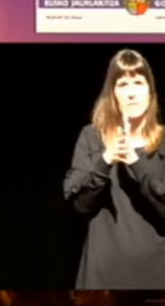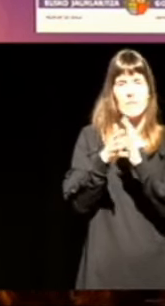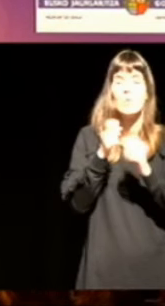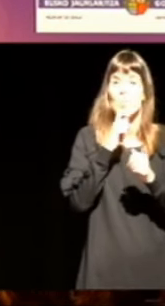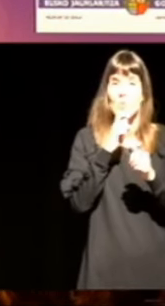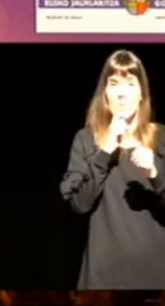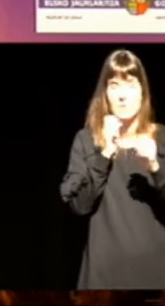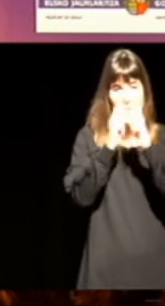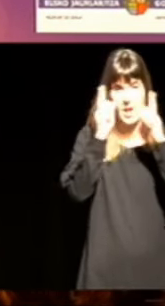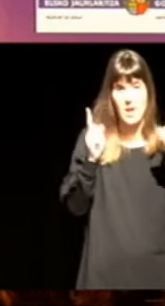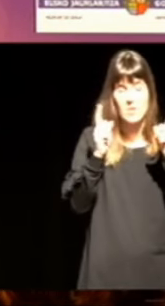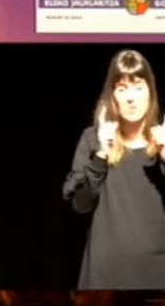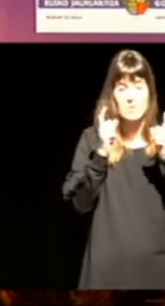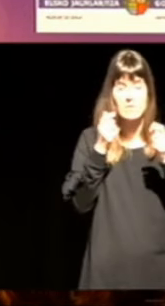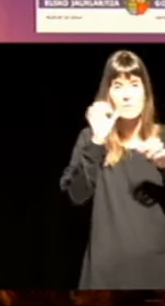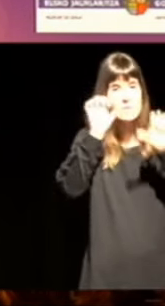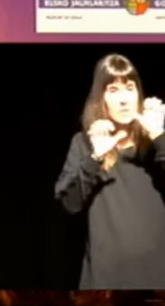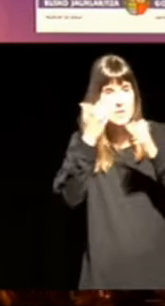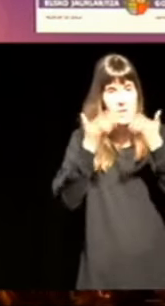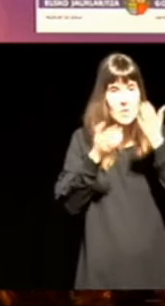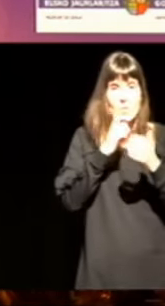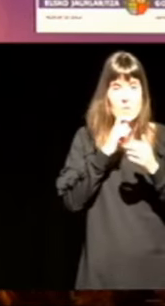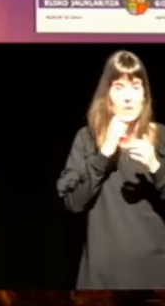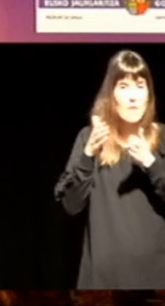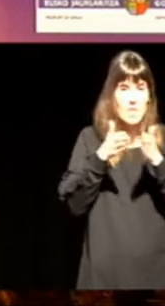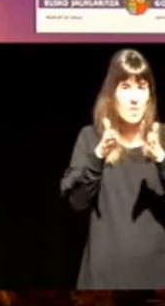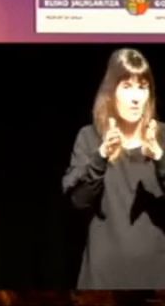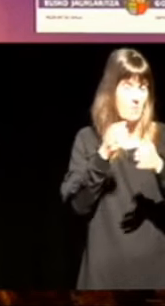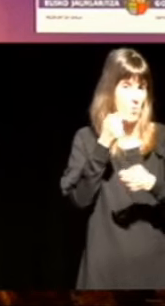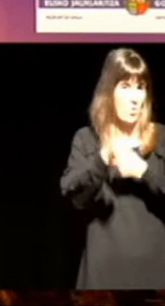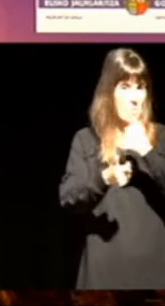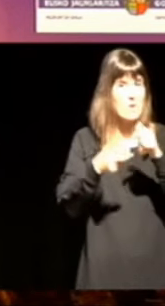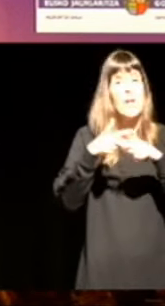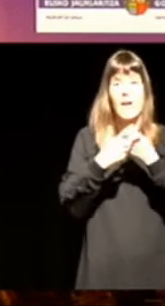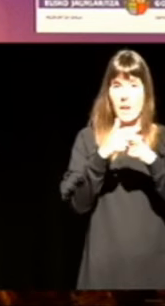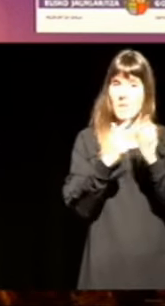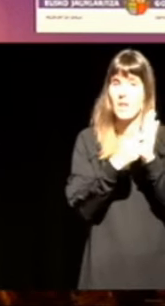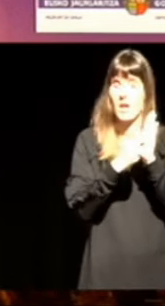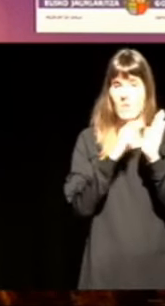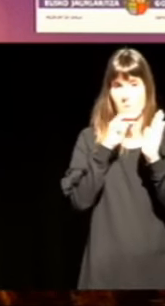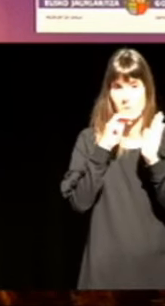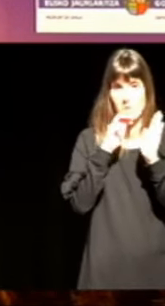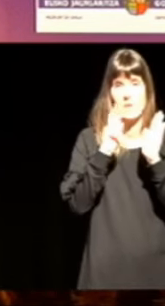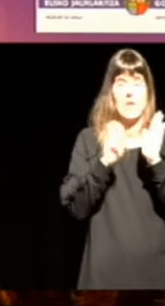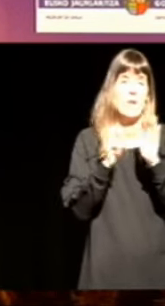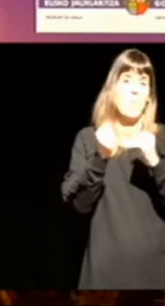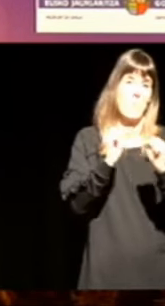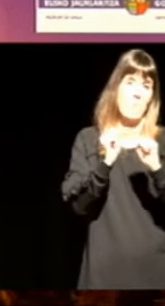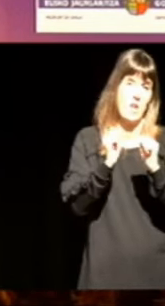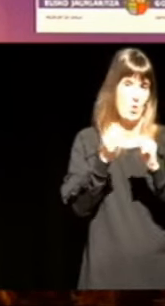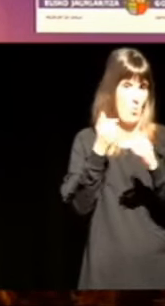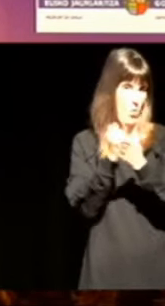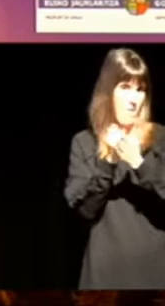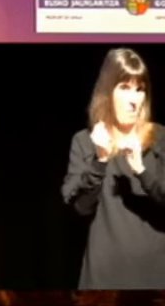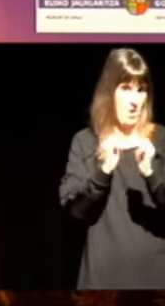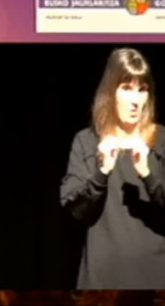norakoak aztertzeko, ba, bueno, ba, gure ideia da, tresna validatzeko pilotatzea ikastetxe batzuekin, aldela